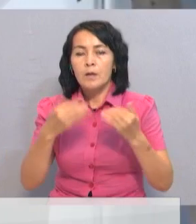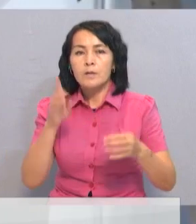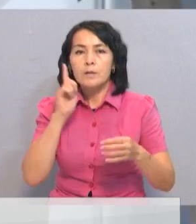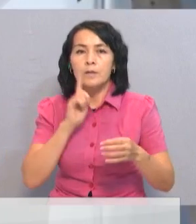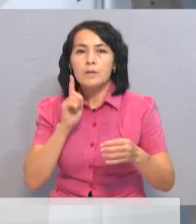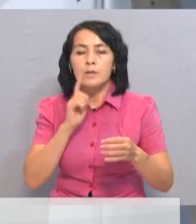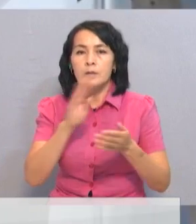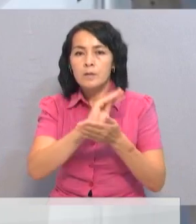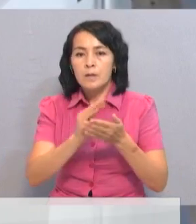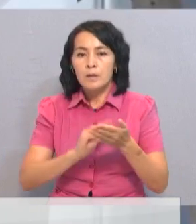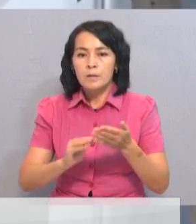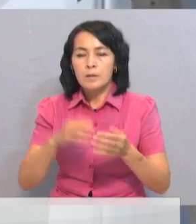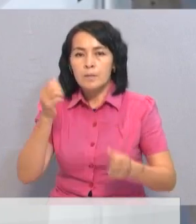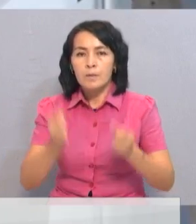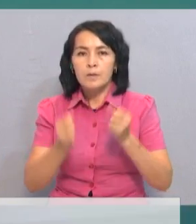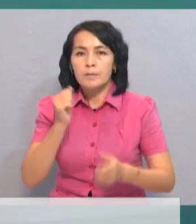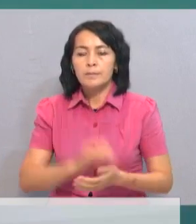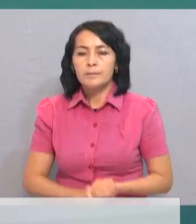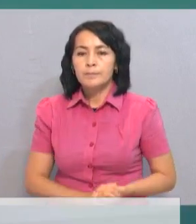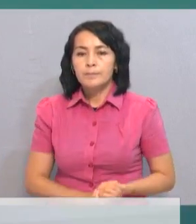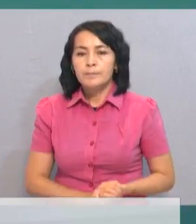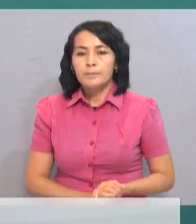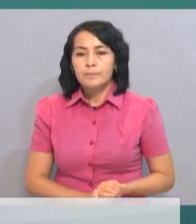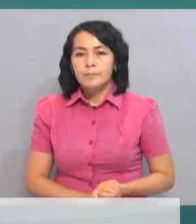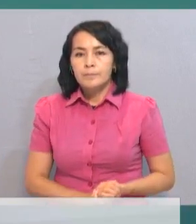временной регистрации иномарок.